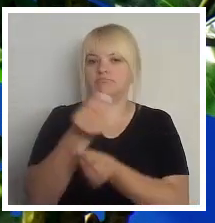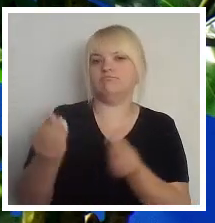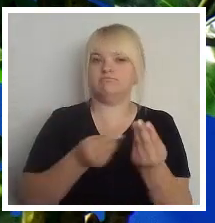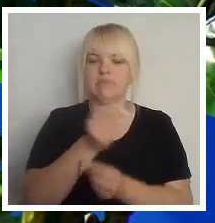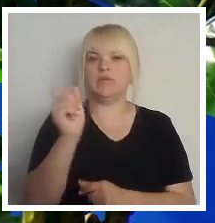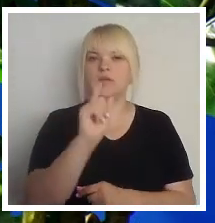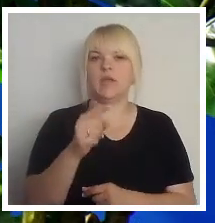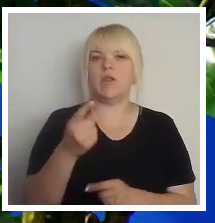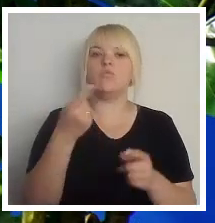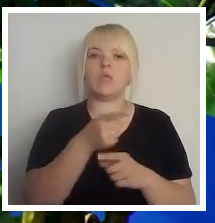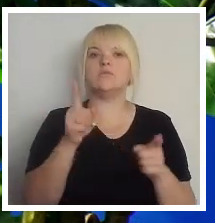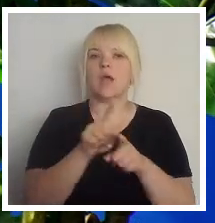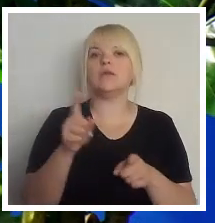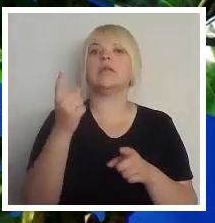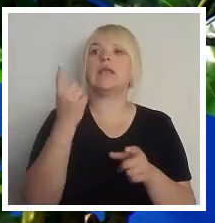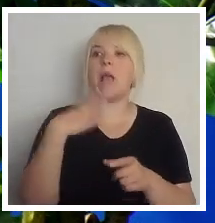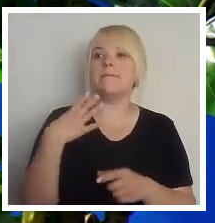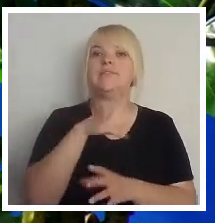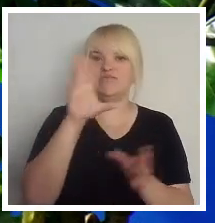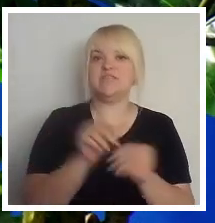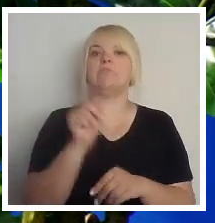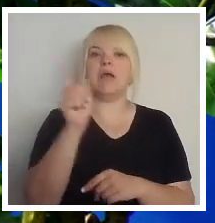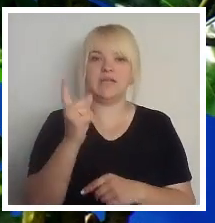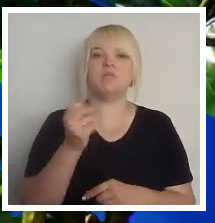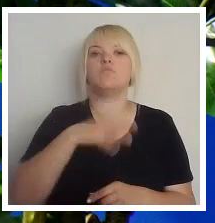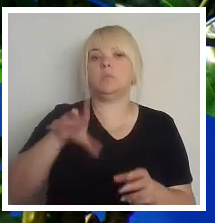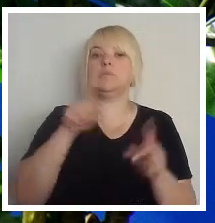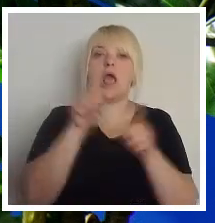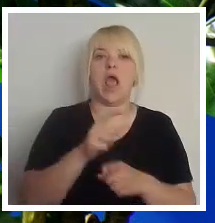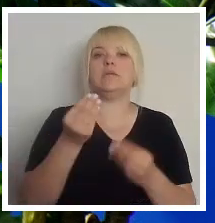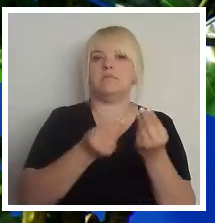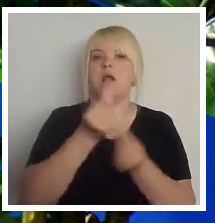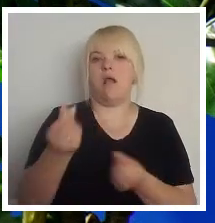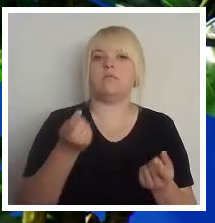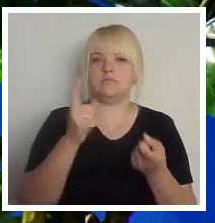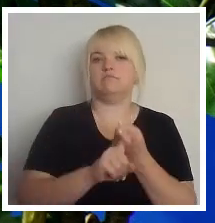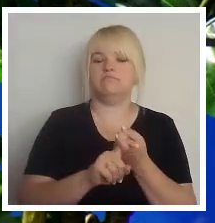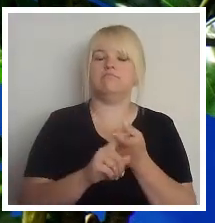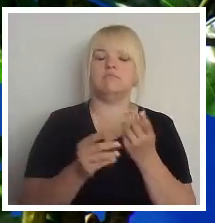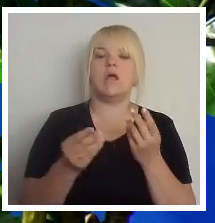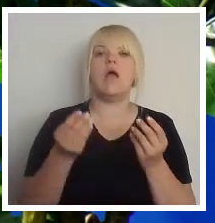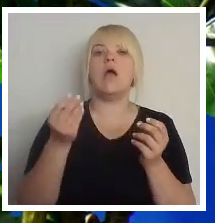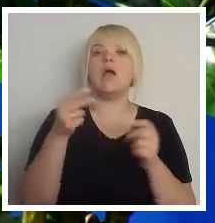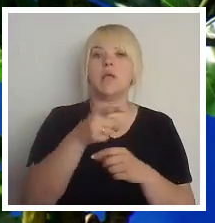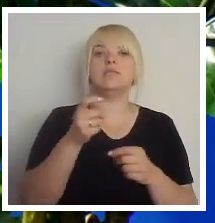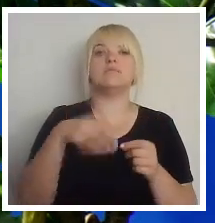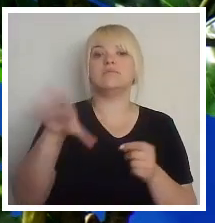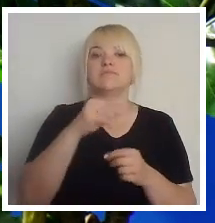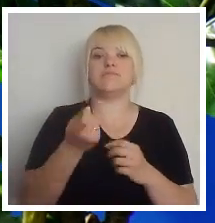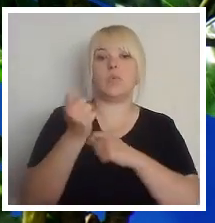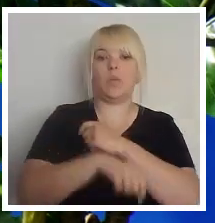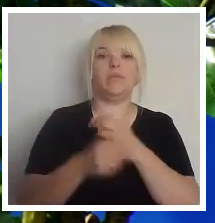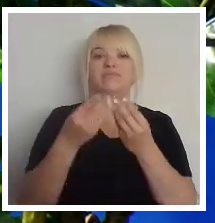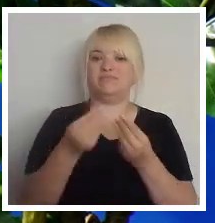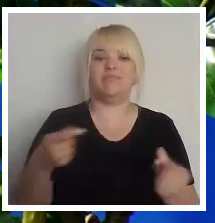ir maksas saturs, jo faktiski reklāmas tirgus degradējas, mēs zaudējam ienākumus, apjoms nepalielinās un mums nav